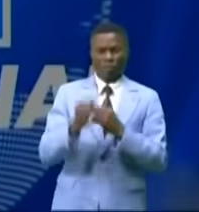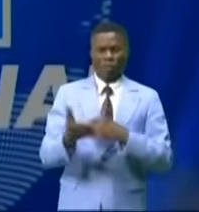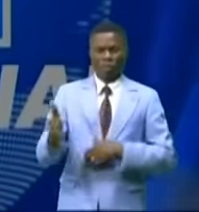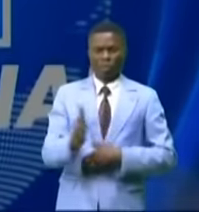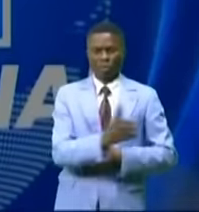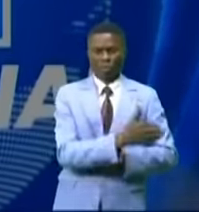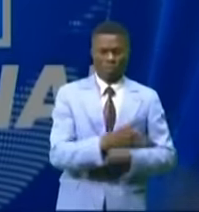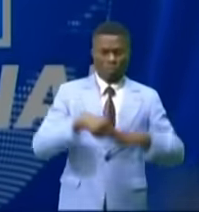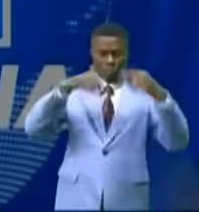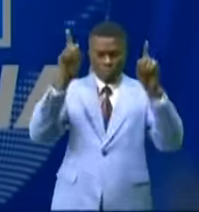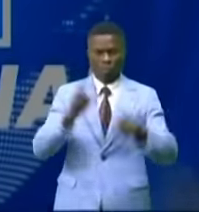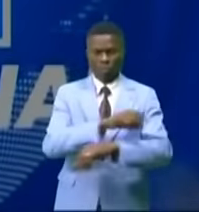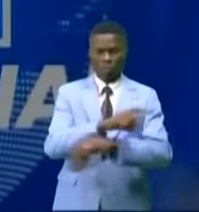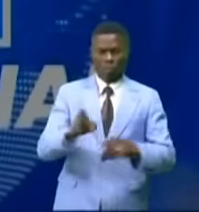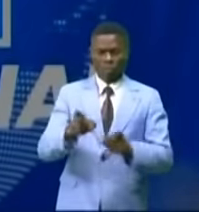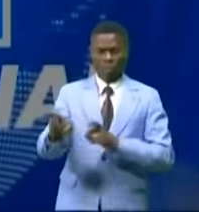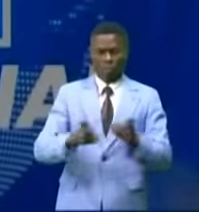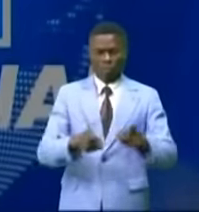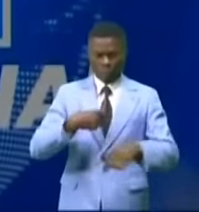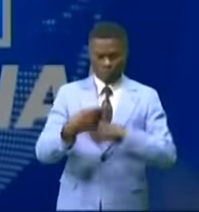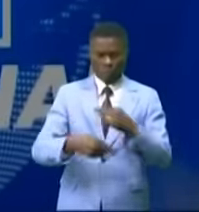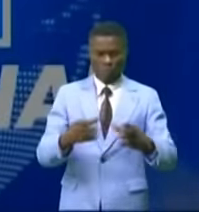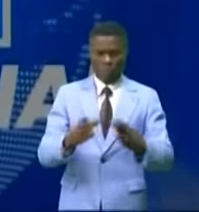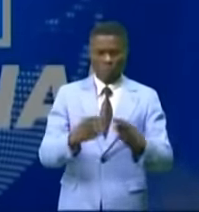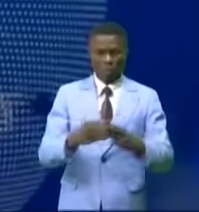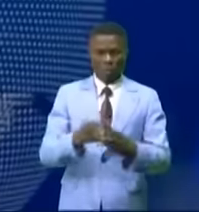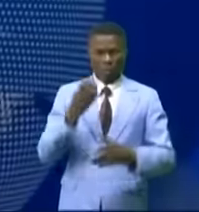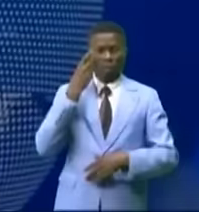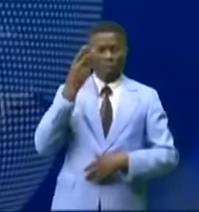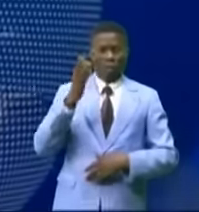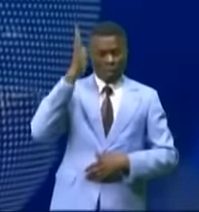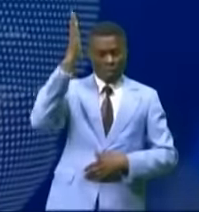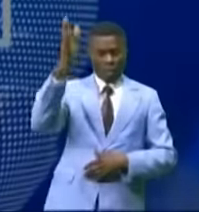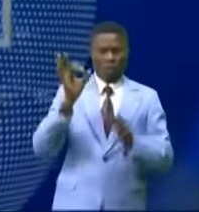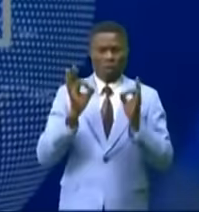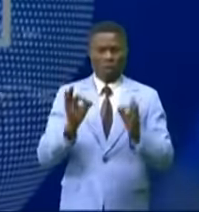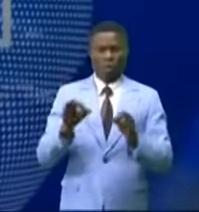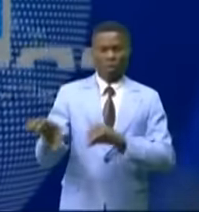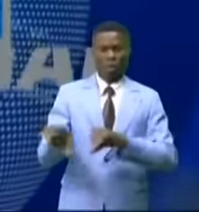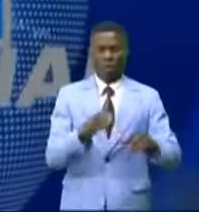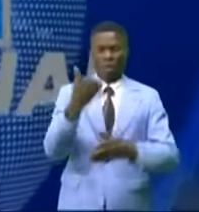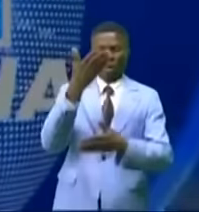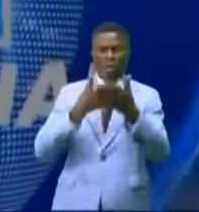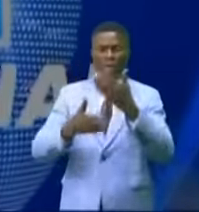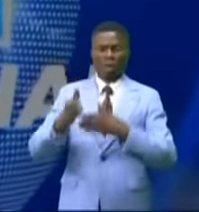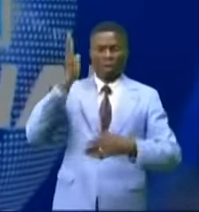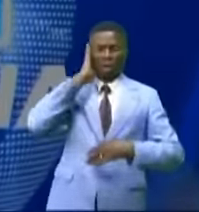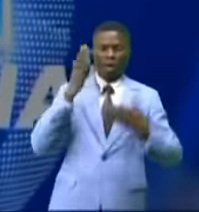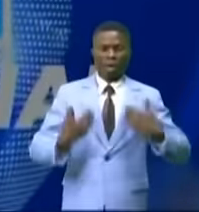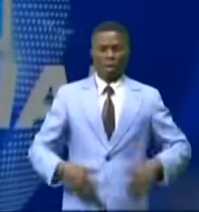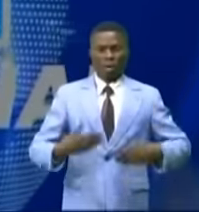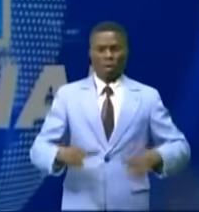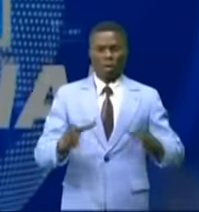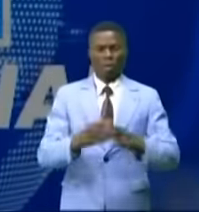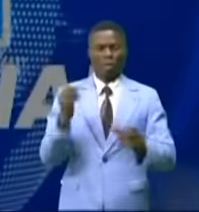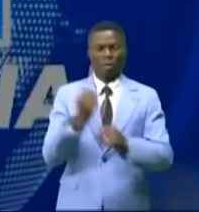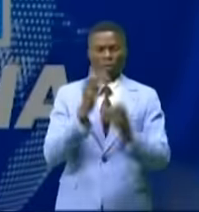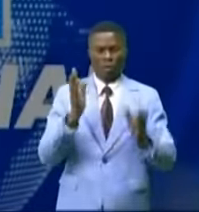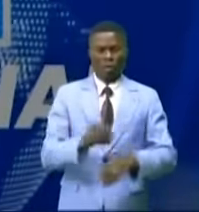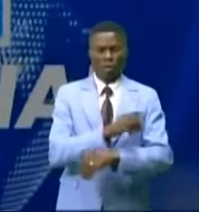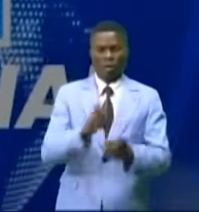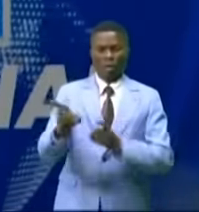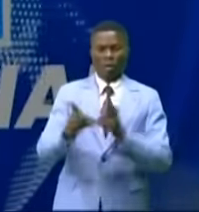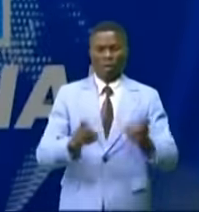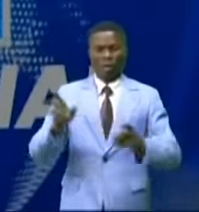Une année administrative qui s'ouvre avec des perspectives nouvelles. La cérémonie d'échange de vœux avec le personnel de